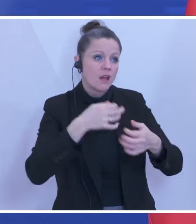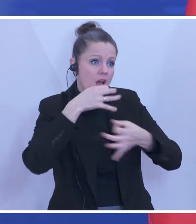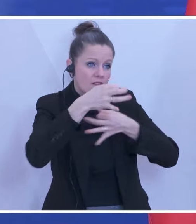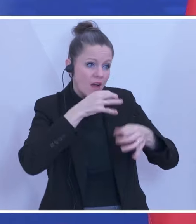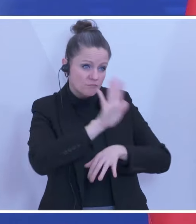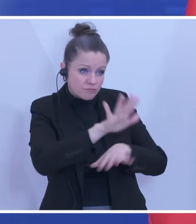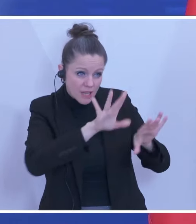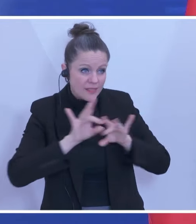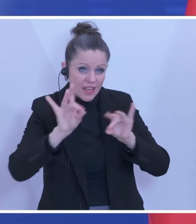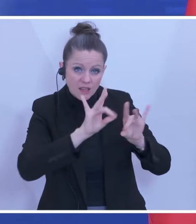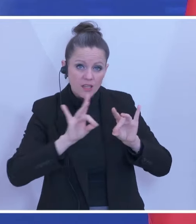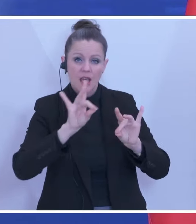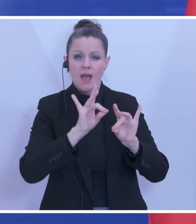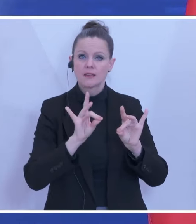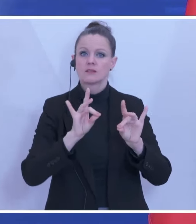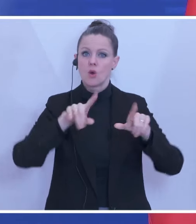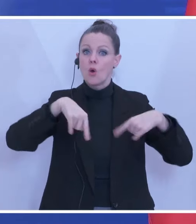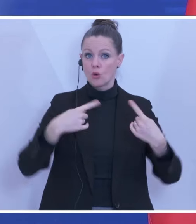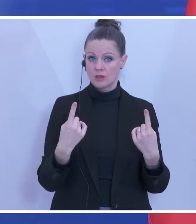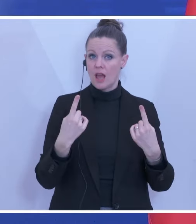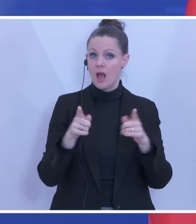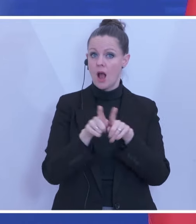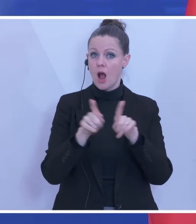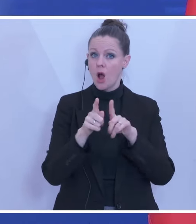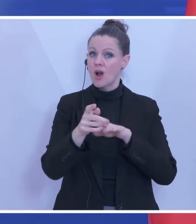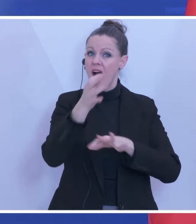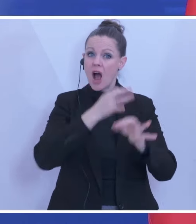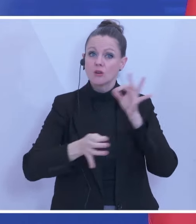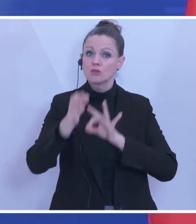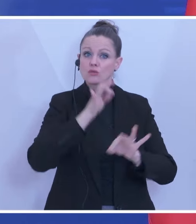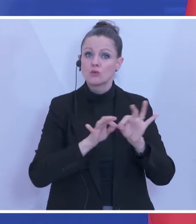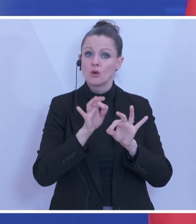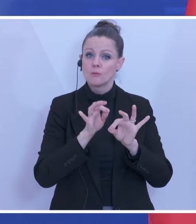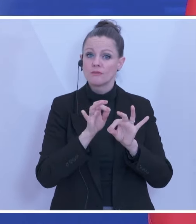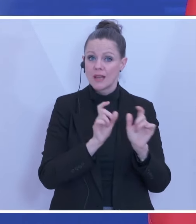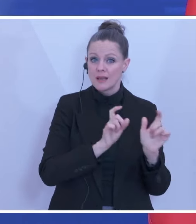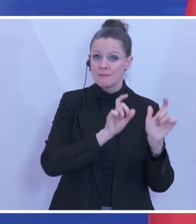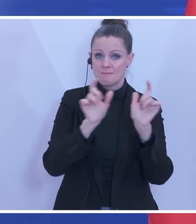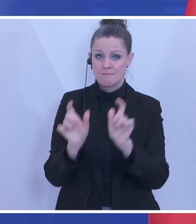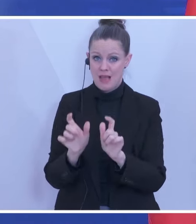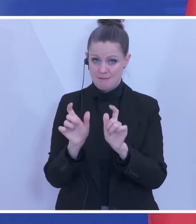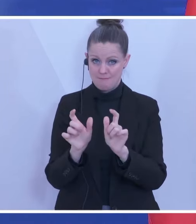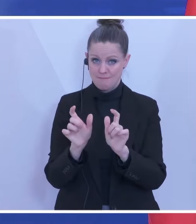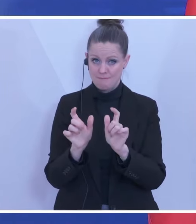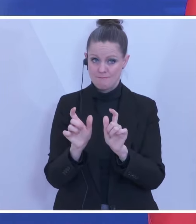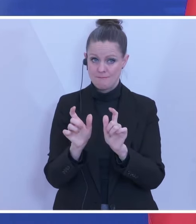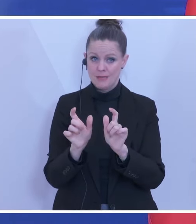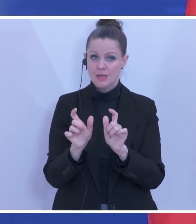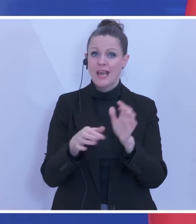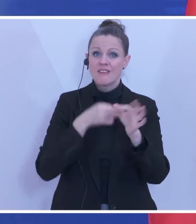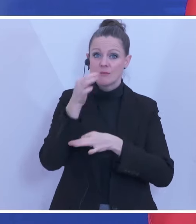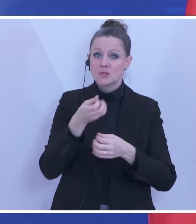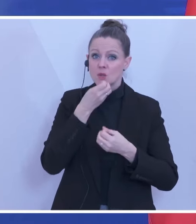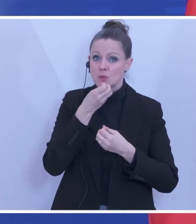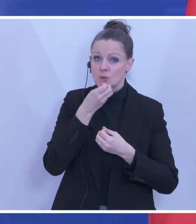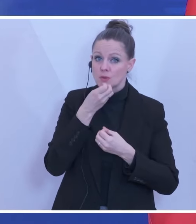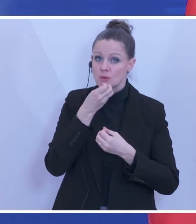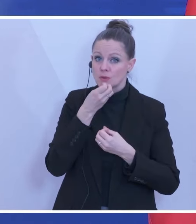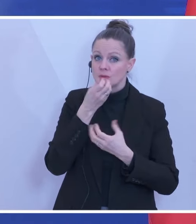Tätigkeit und hier ist die Auskunft nur dann zu verweigern, die Information nur dann nicht zu geben, wenn